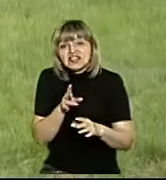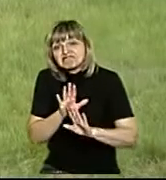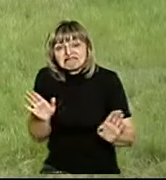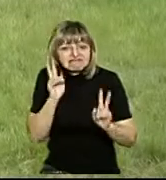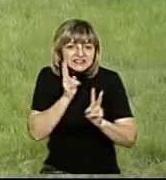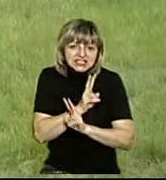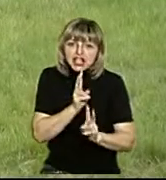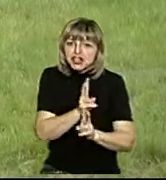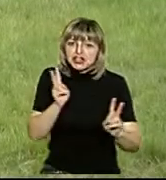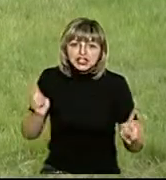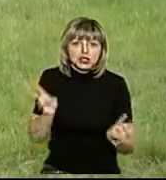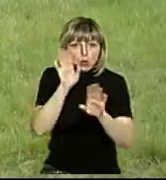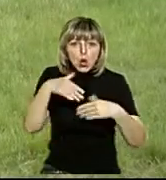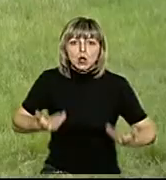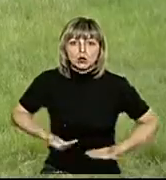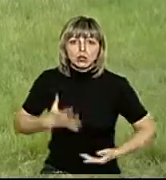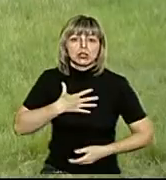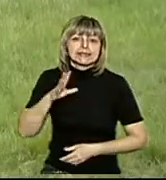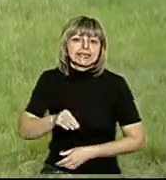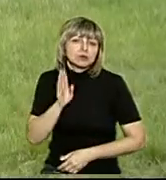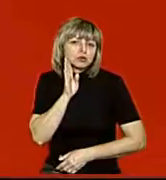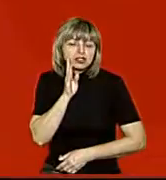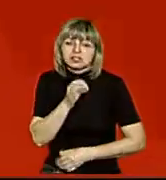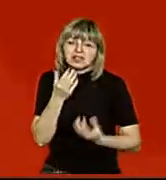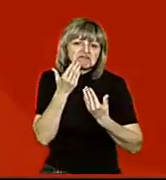Каже, ніхто з них долею загиблої не цікавився.